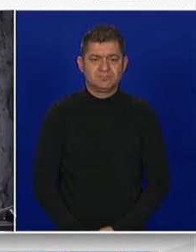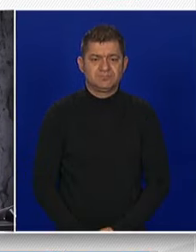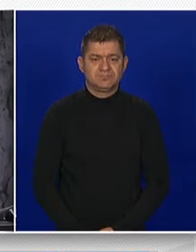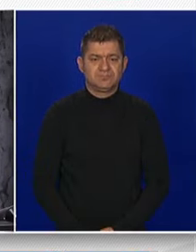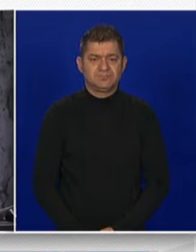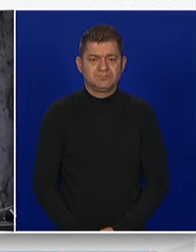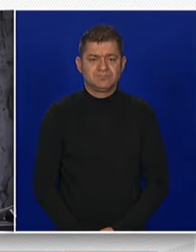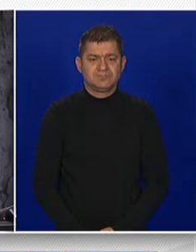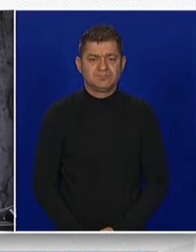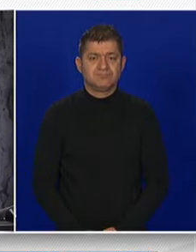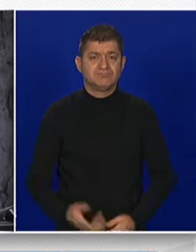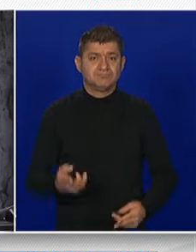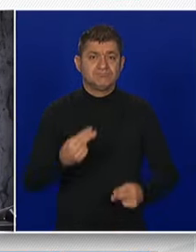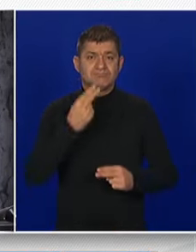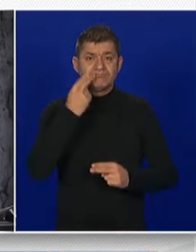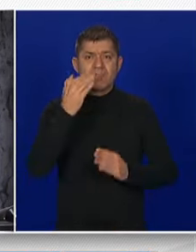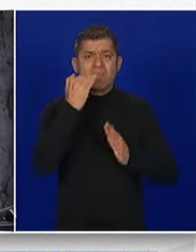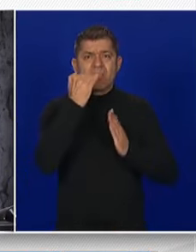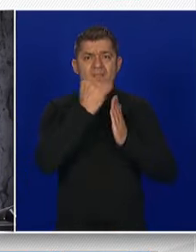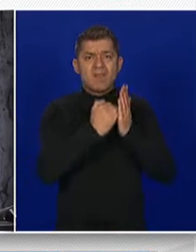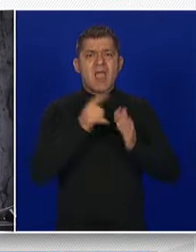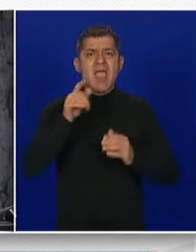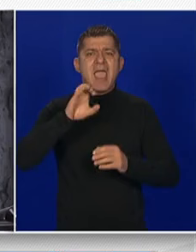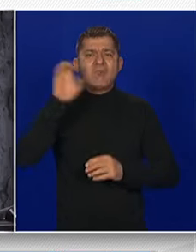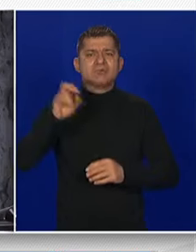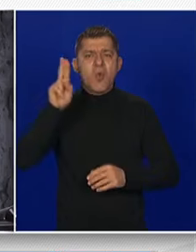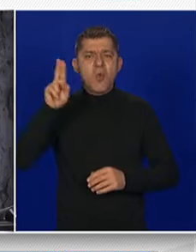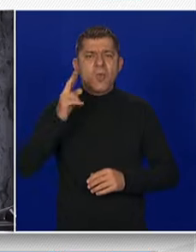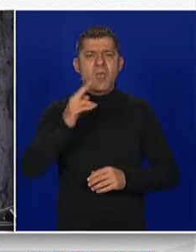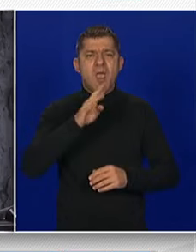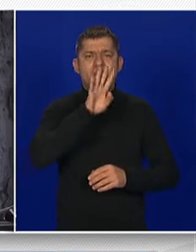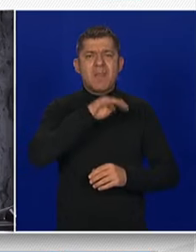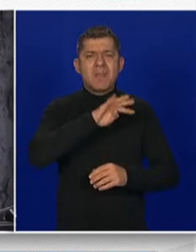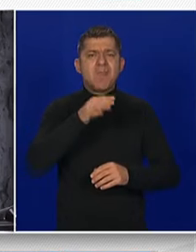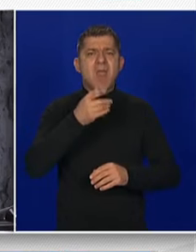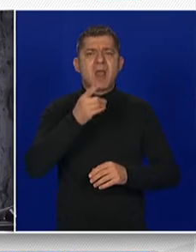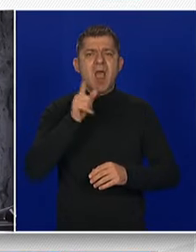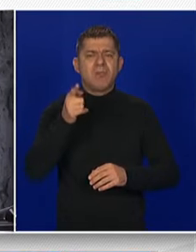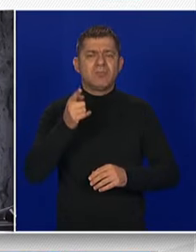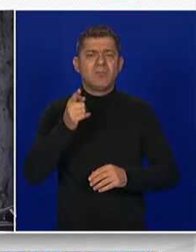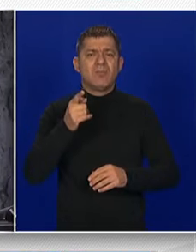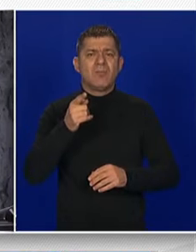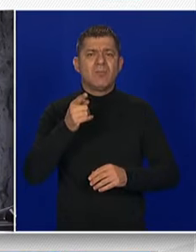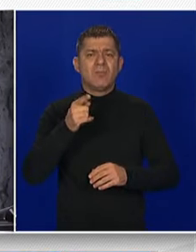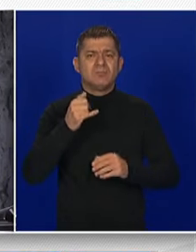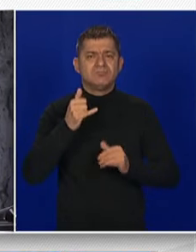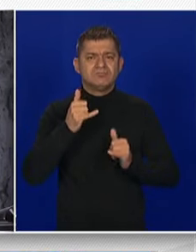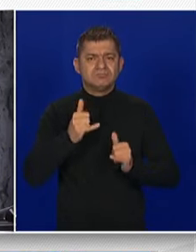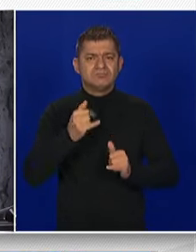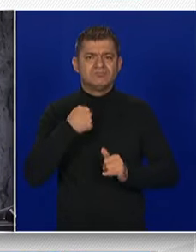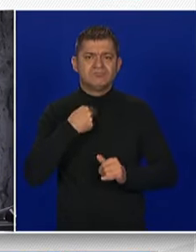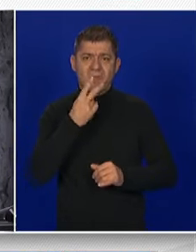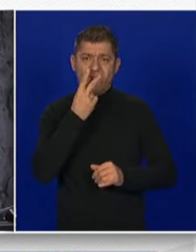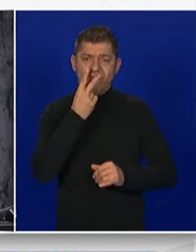Kada pogledamo ljestvicu Europske unije sa incidencijom, onda vidimo da